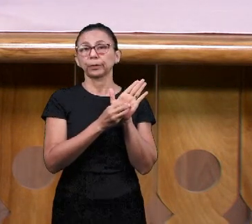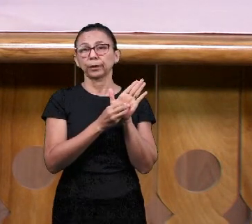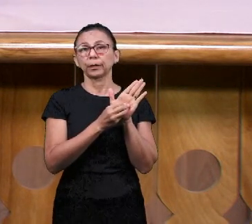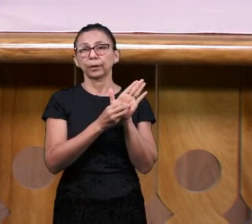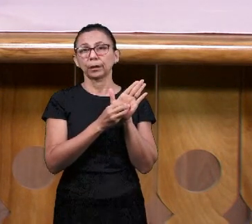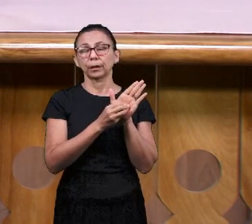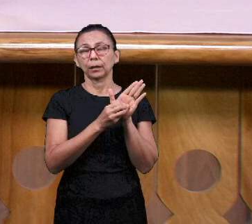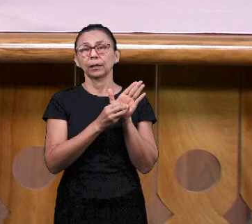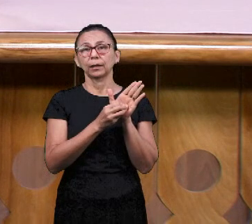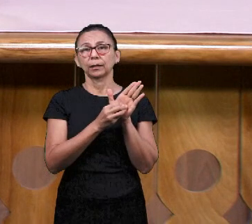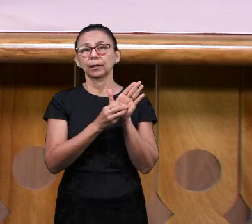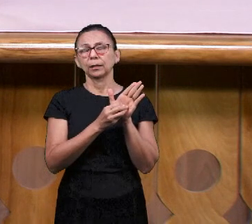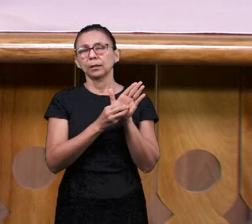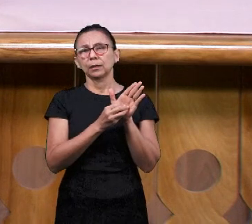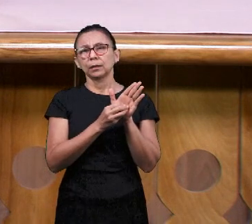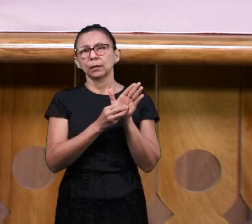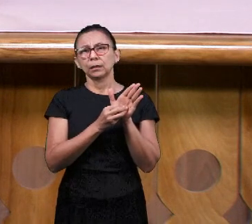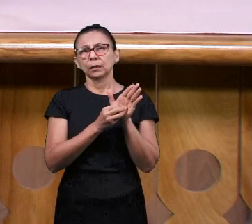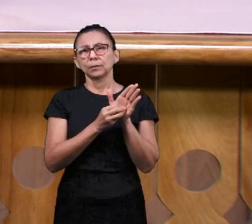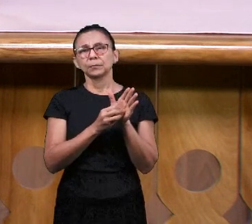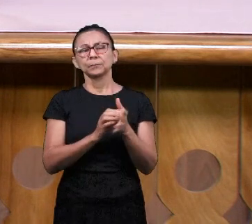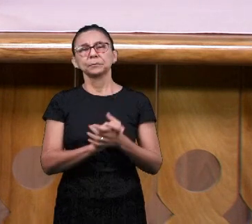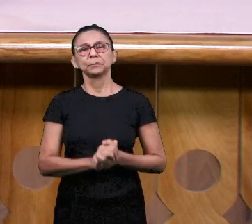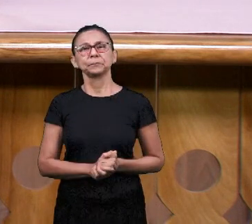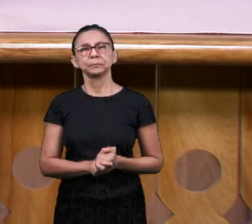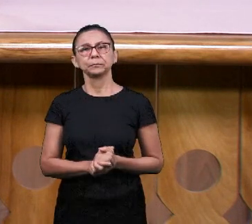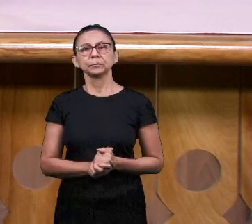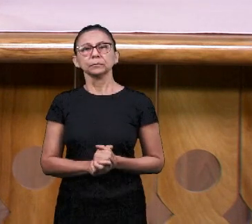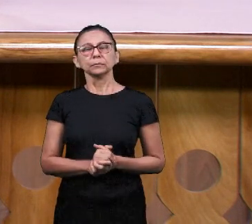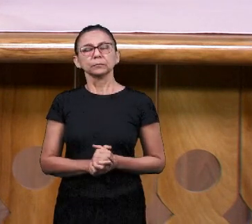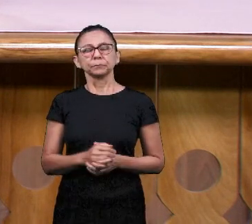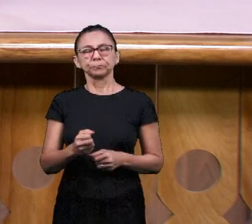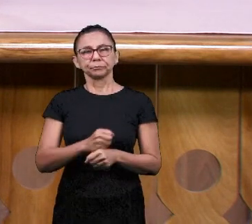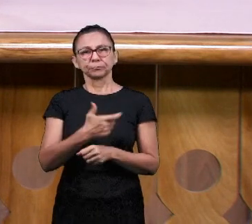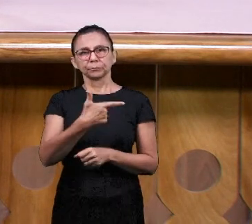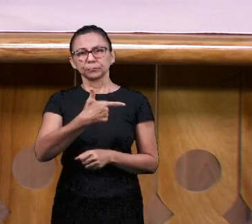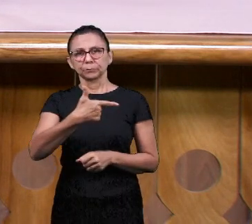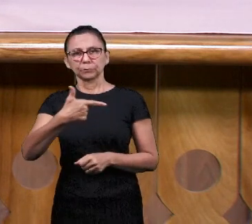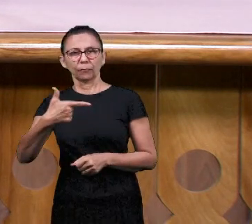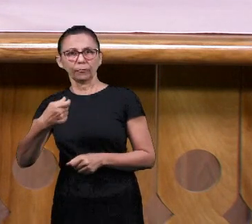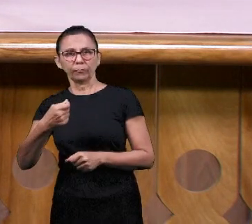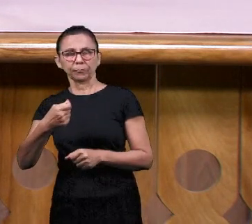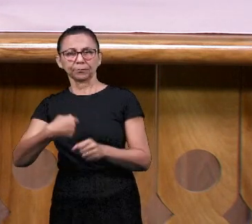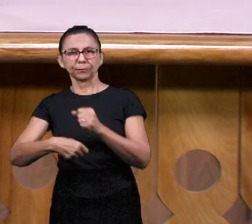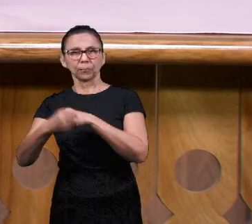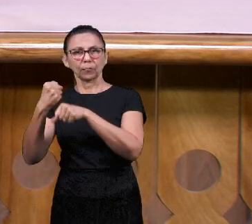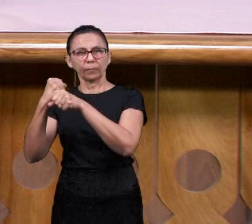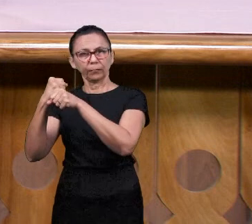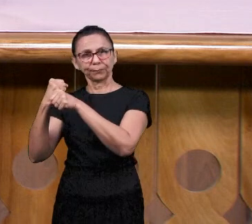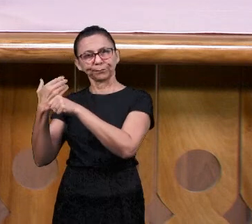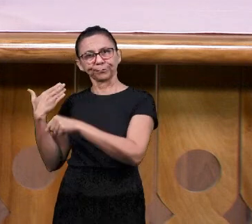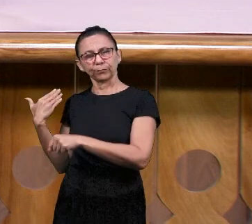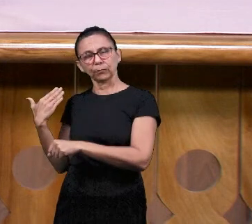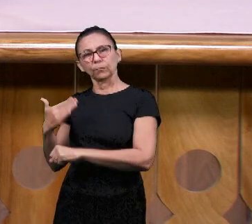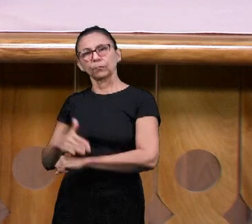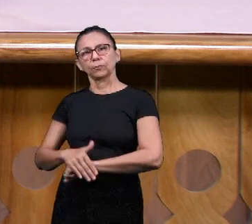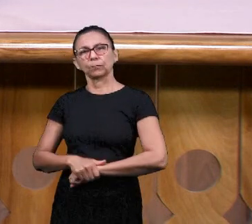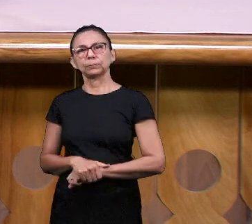un grand pourcentuel, cette année de 2020, de l'année 2020,